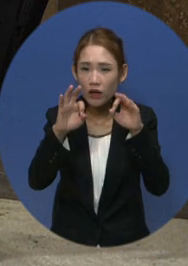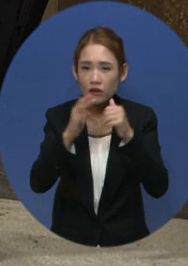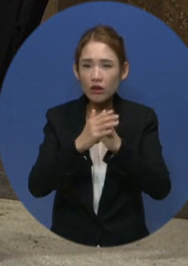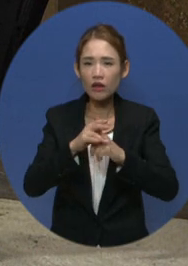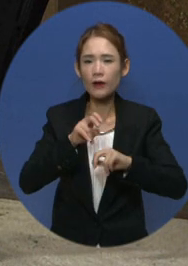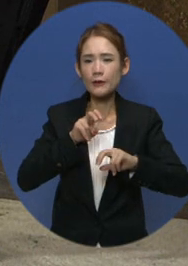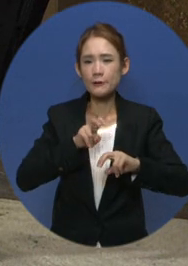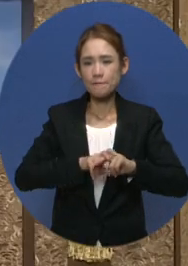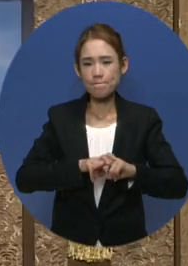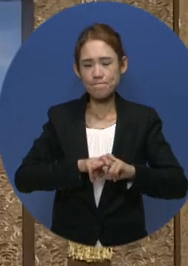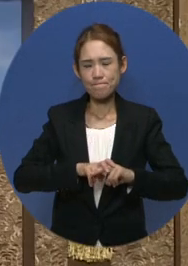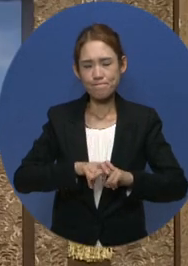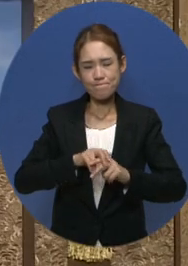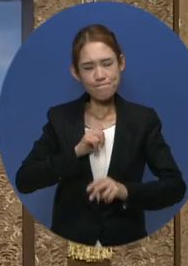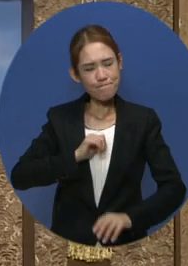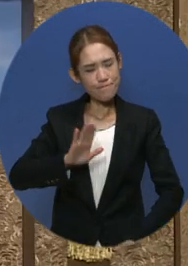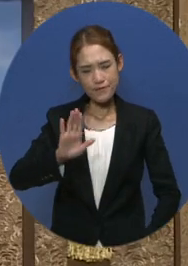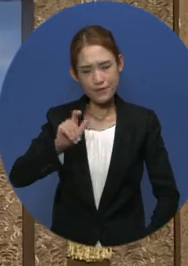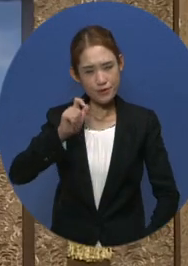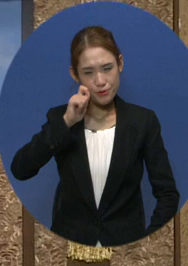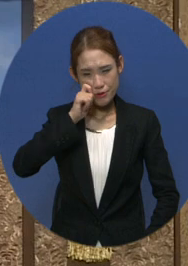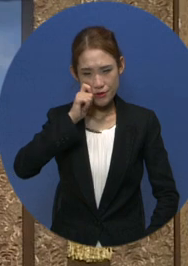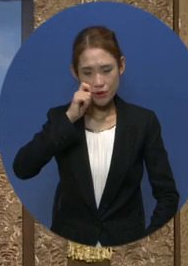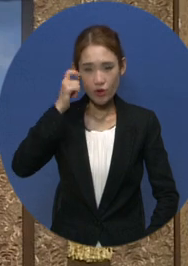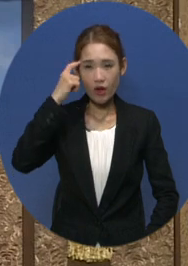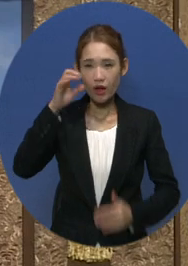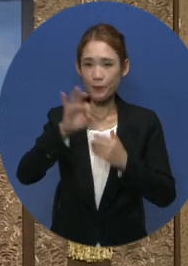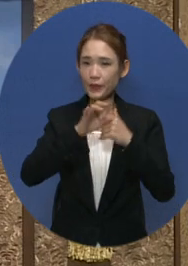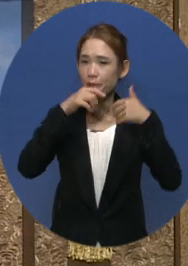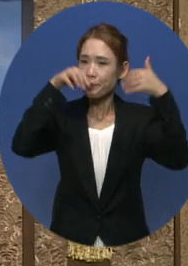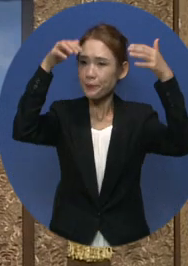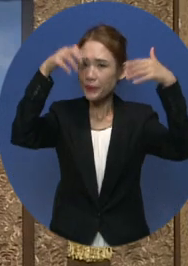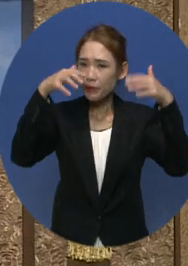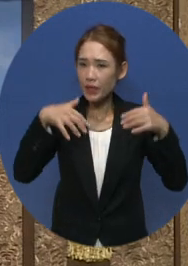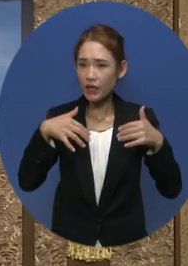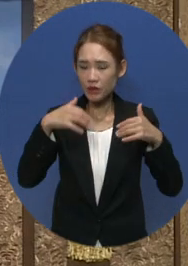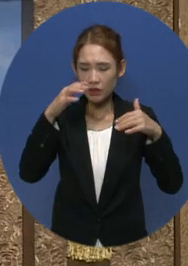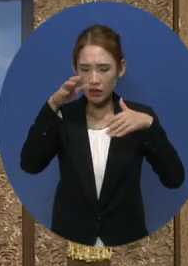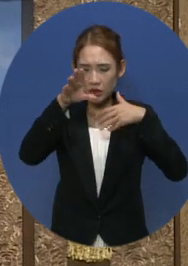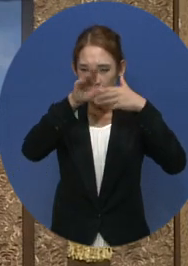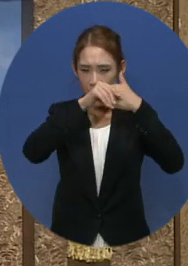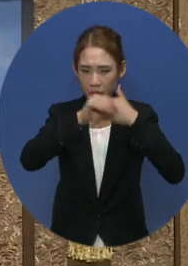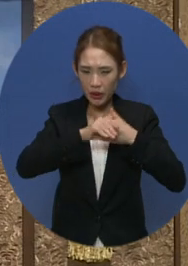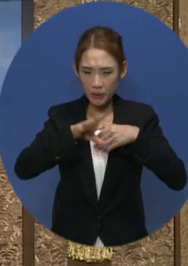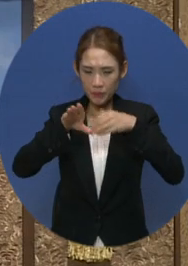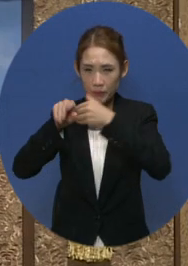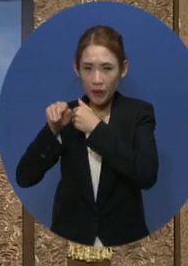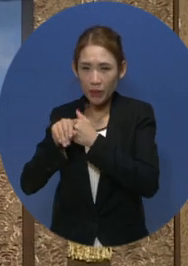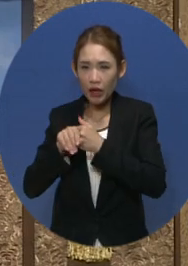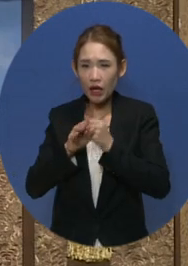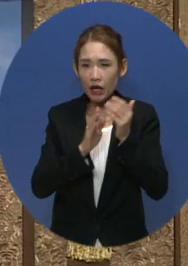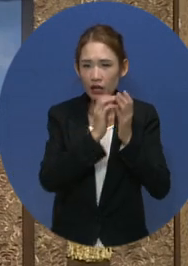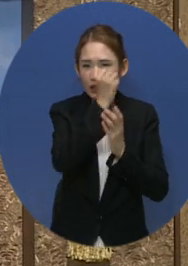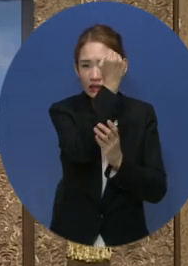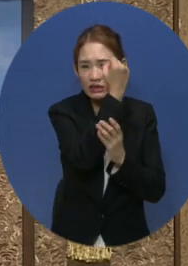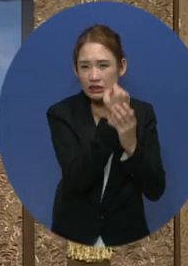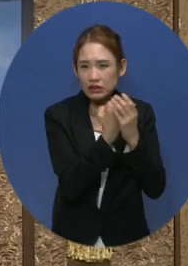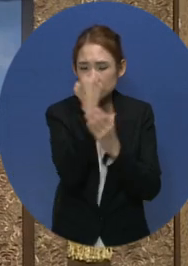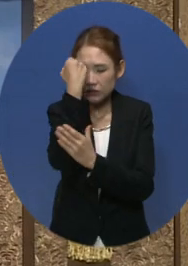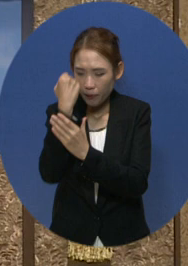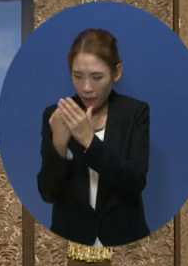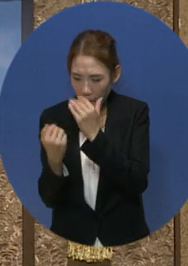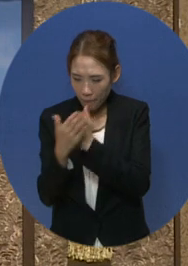있을 수가 없어요. 왜냐하면 이제 비가 많이 오면 이게 비가 막 새지 않습니까? 예. 그러니까 벽지가 다 썩어가지고 냄새가